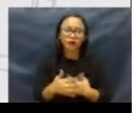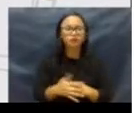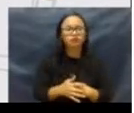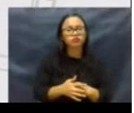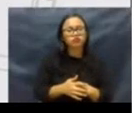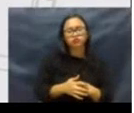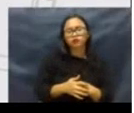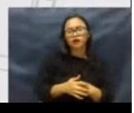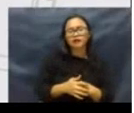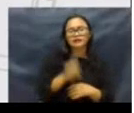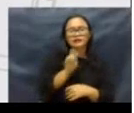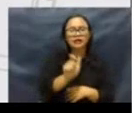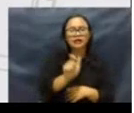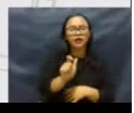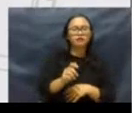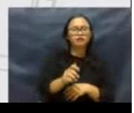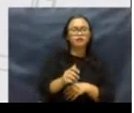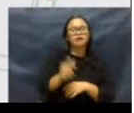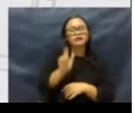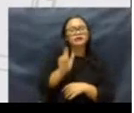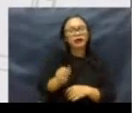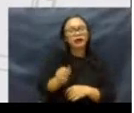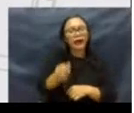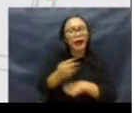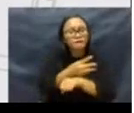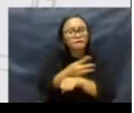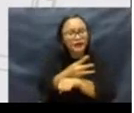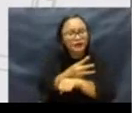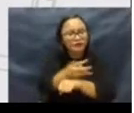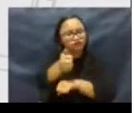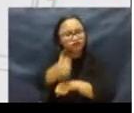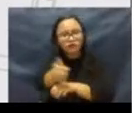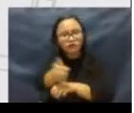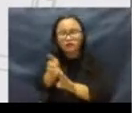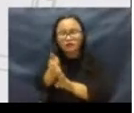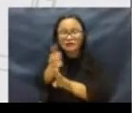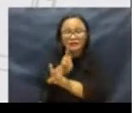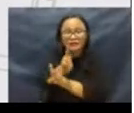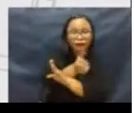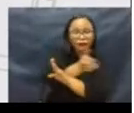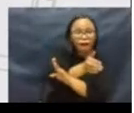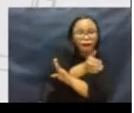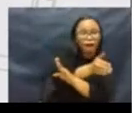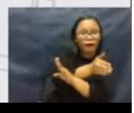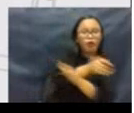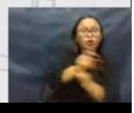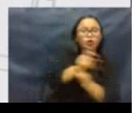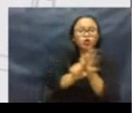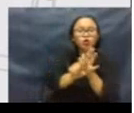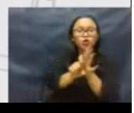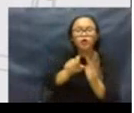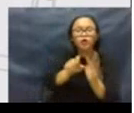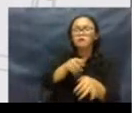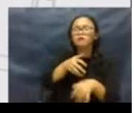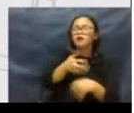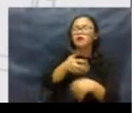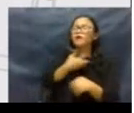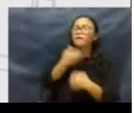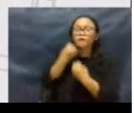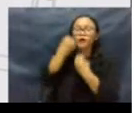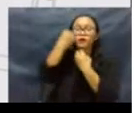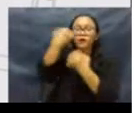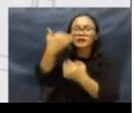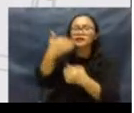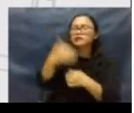efektif. Dibanding sebelum internet, kalau saya ingin menyampaikan sebuah pesan tanpa teknologi apapun, saya mungkin hanya